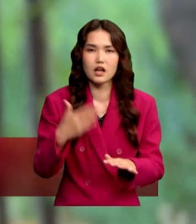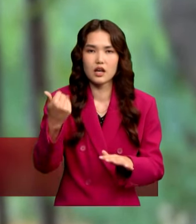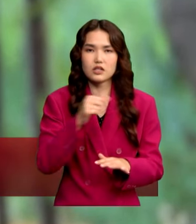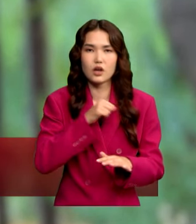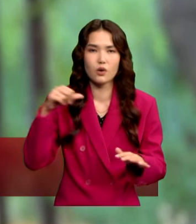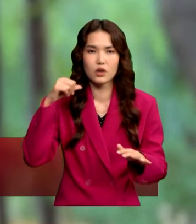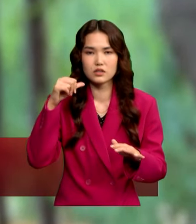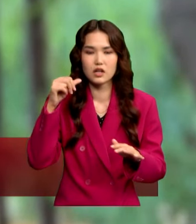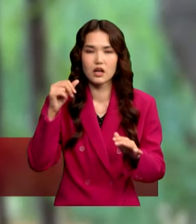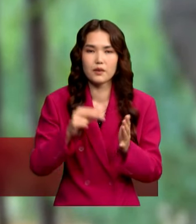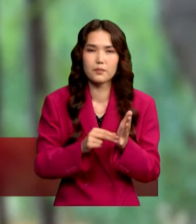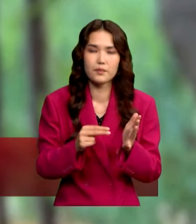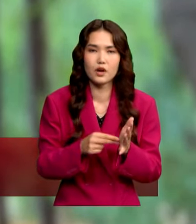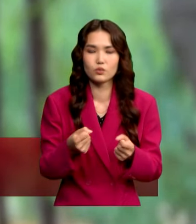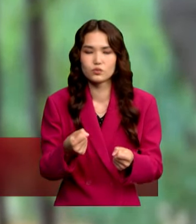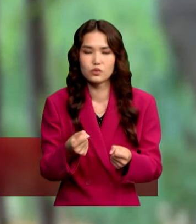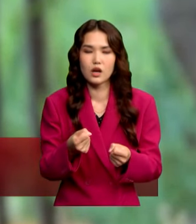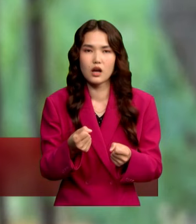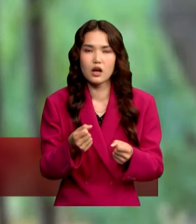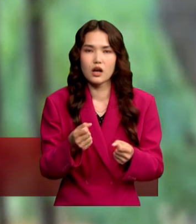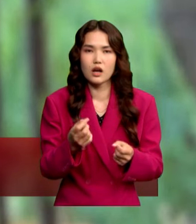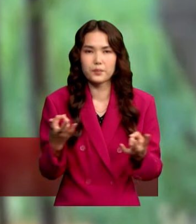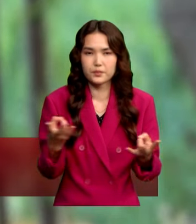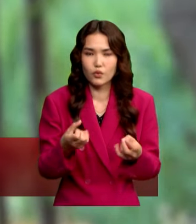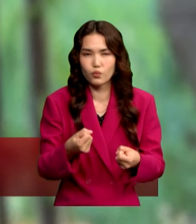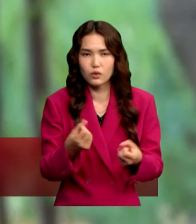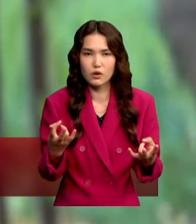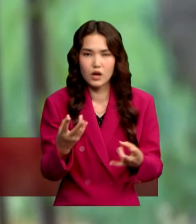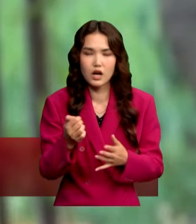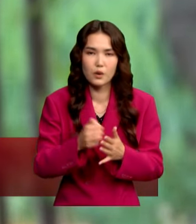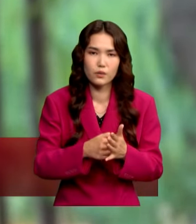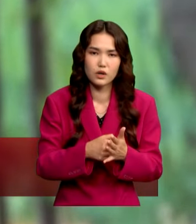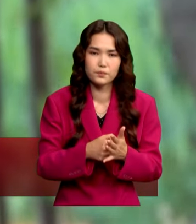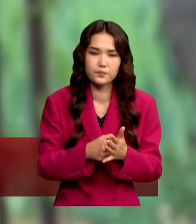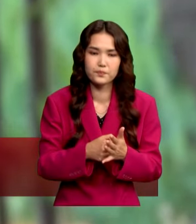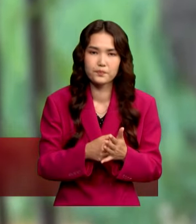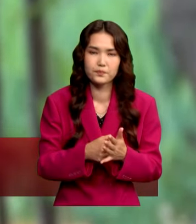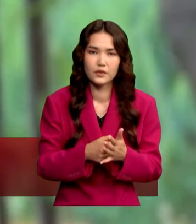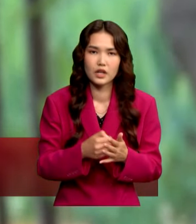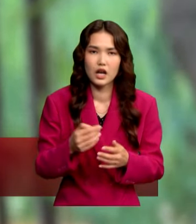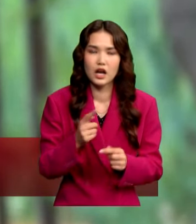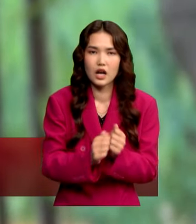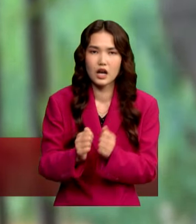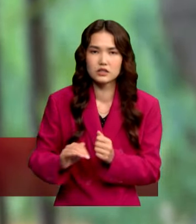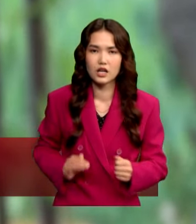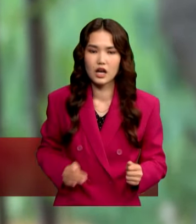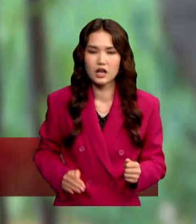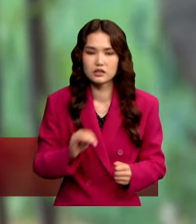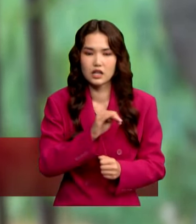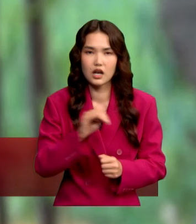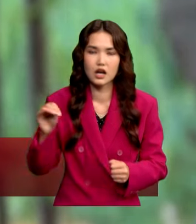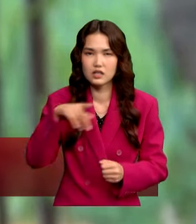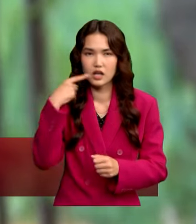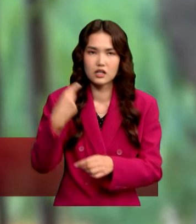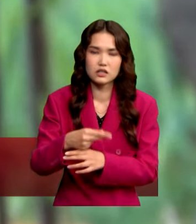өзінің бағаларын күштеп айта алады. Себебі батыс компанияларының барлығы Ресеймен қатынасын